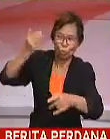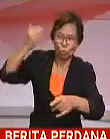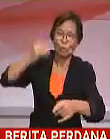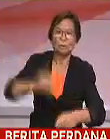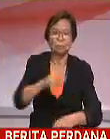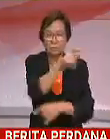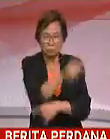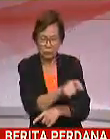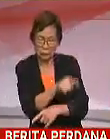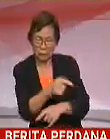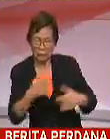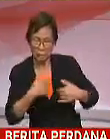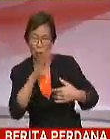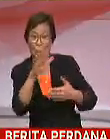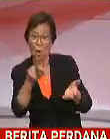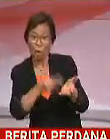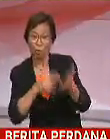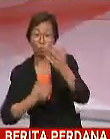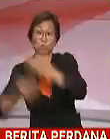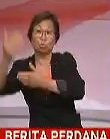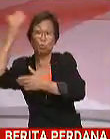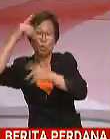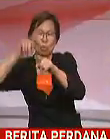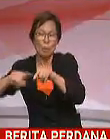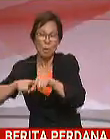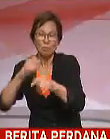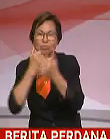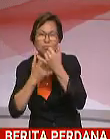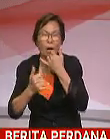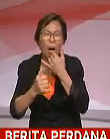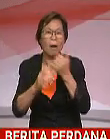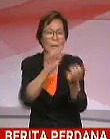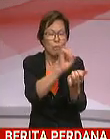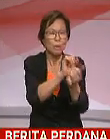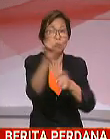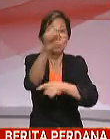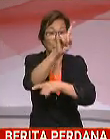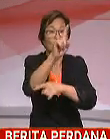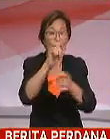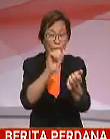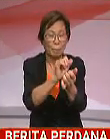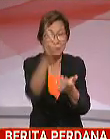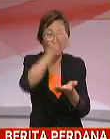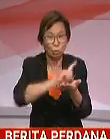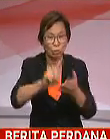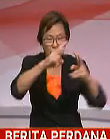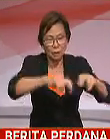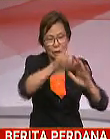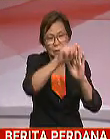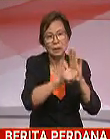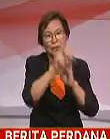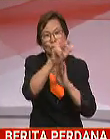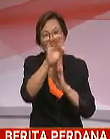Tambahnya, suspek yang mempunyai 5 rekod lampau pelbagai kesalahan jenayah direman seminggu. Kes disiasat di bawah Seksyen